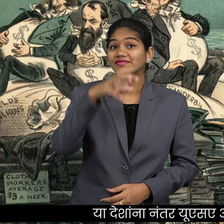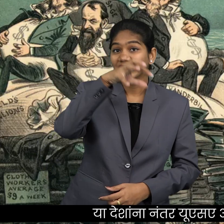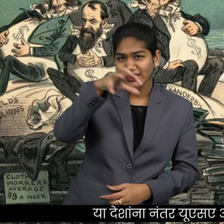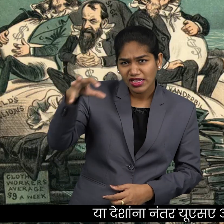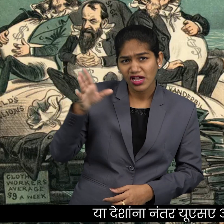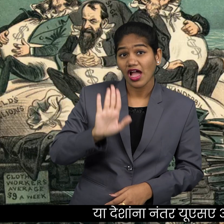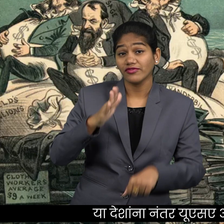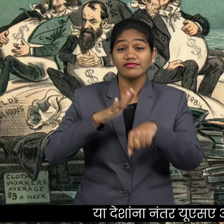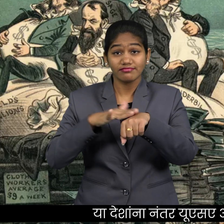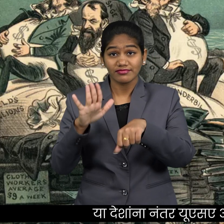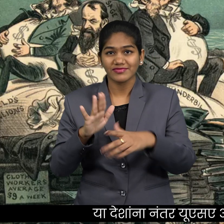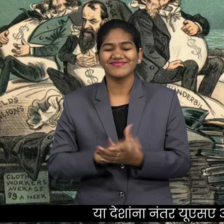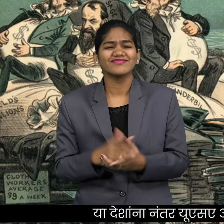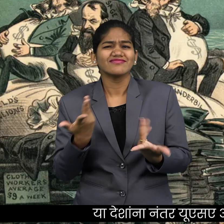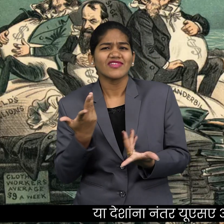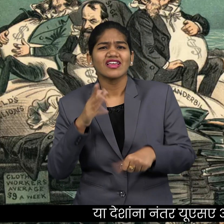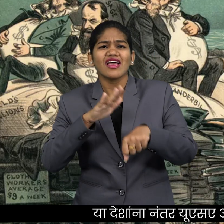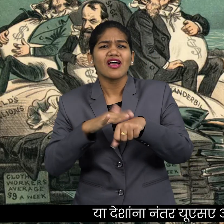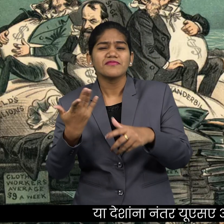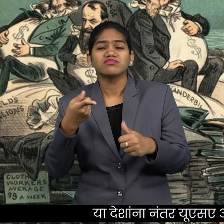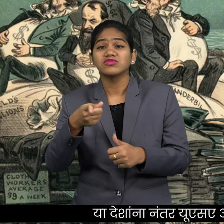या देशांना नंतर USA आणि